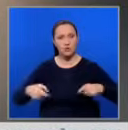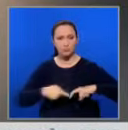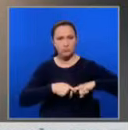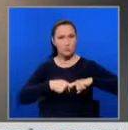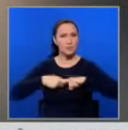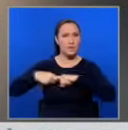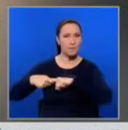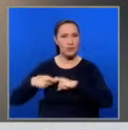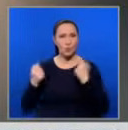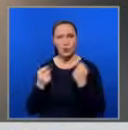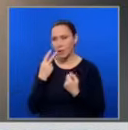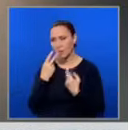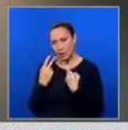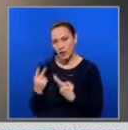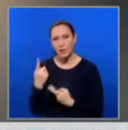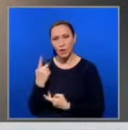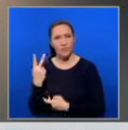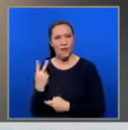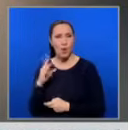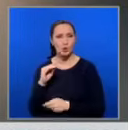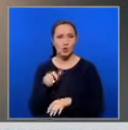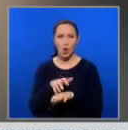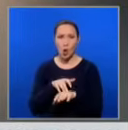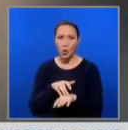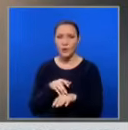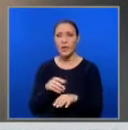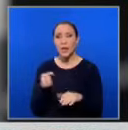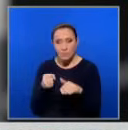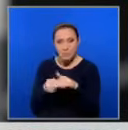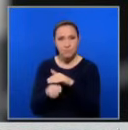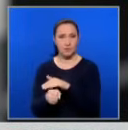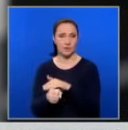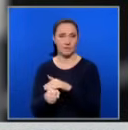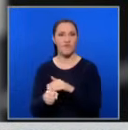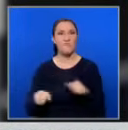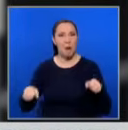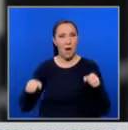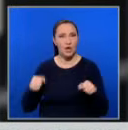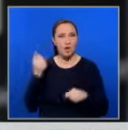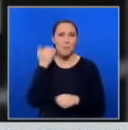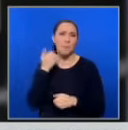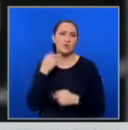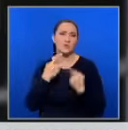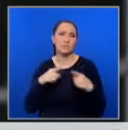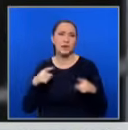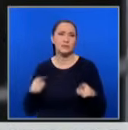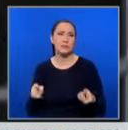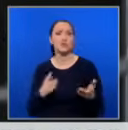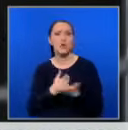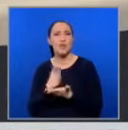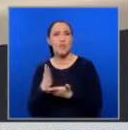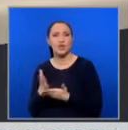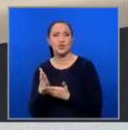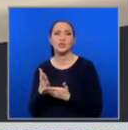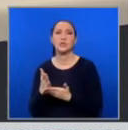автомобили и гледат едно-две кучета или коте някое да мушнат така между багажите, ползват всякакви видове хватки, трикове и така